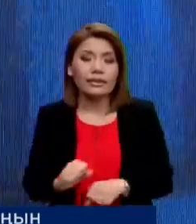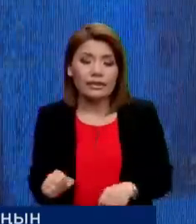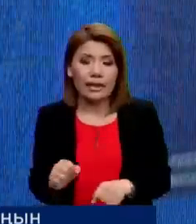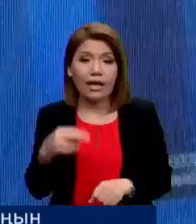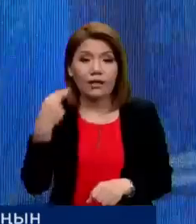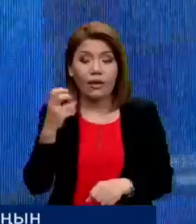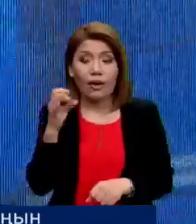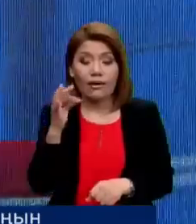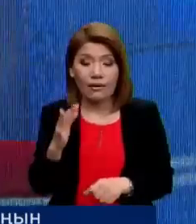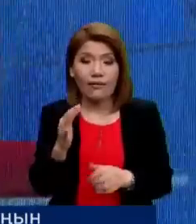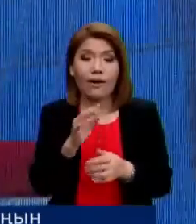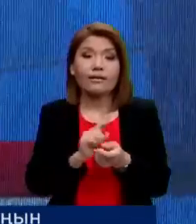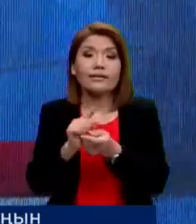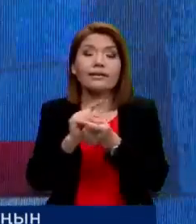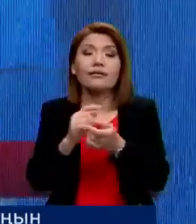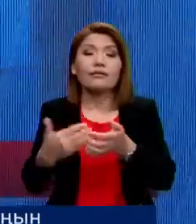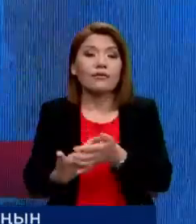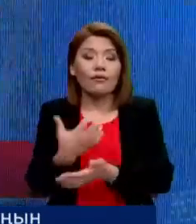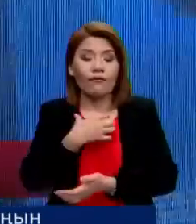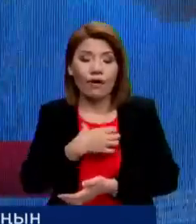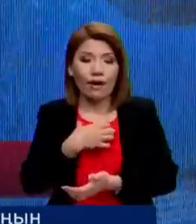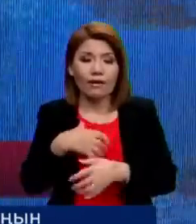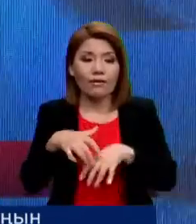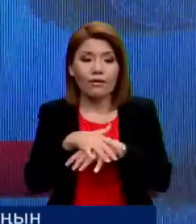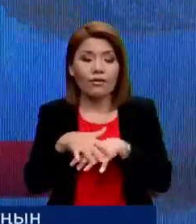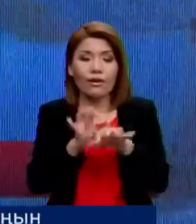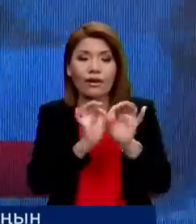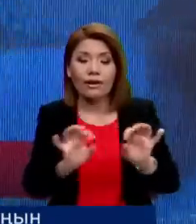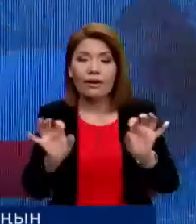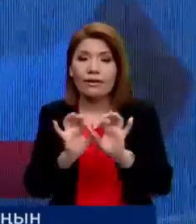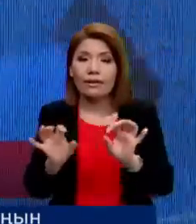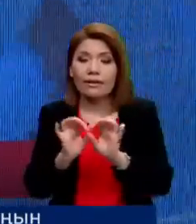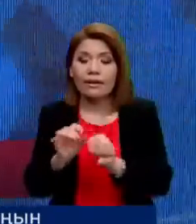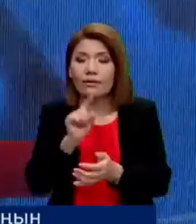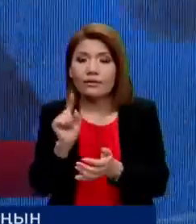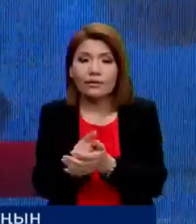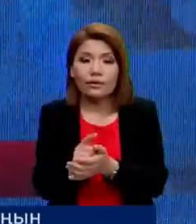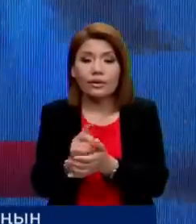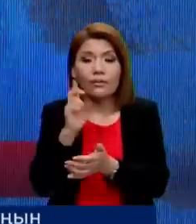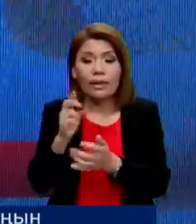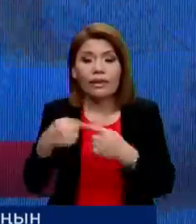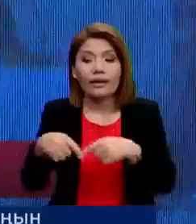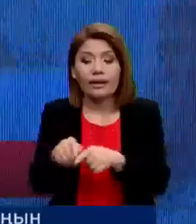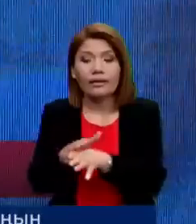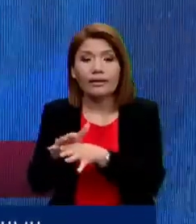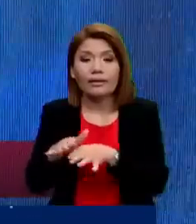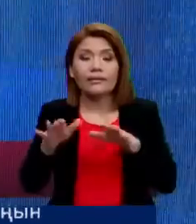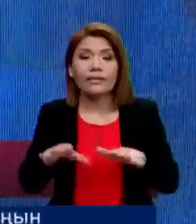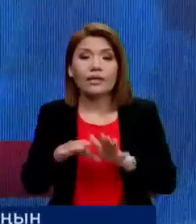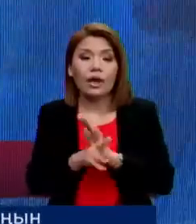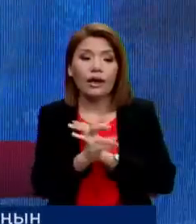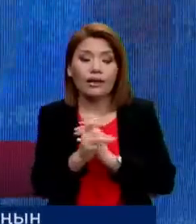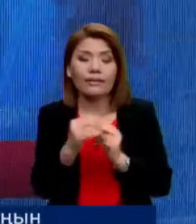Тоқаев елдегі саяси реформалардың маңызын жұртшылыққа түсіндіріп отыру керек дейді. Мемлекеттік қызметтегі кадр саясатына да